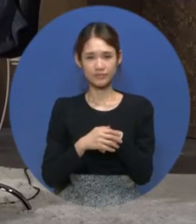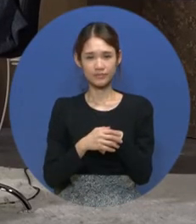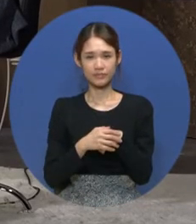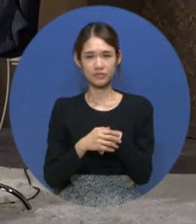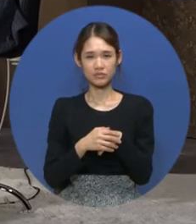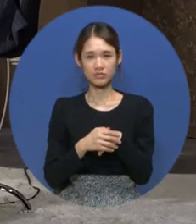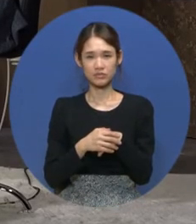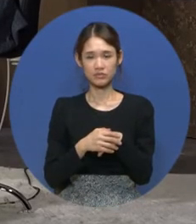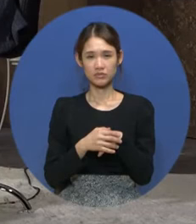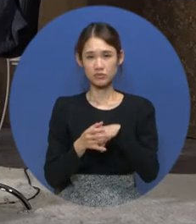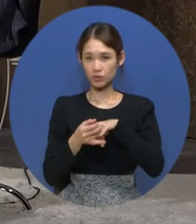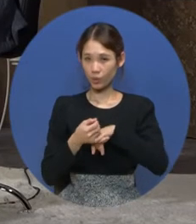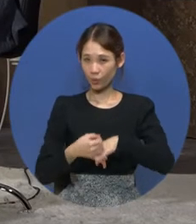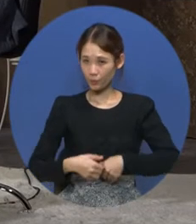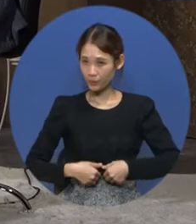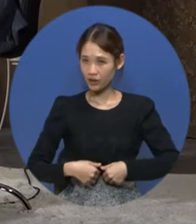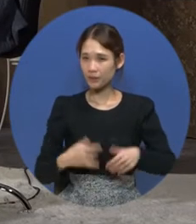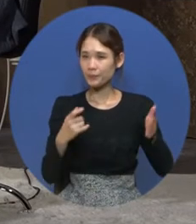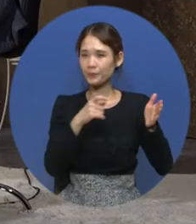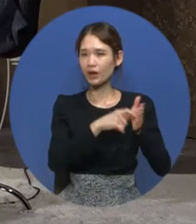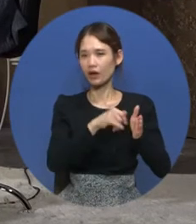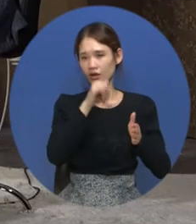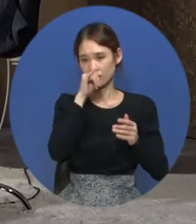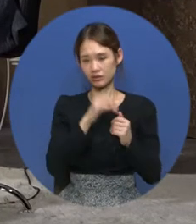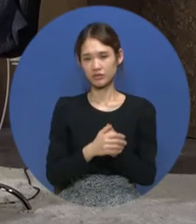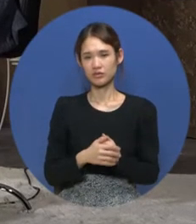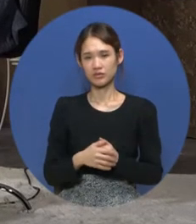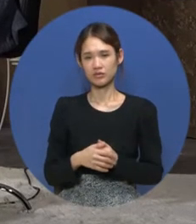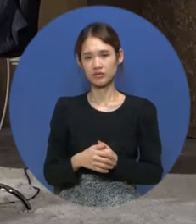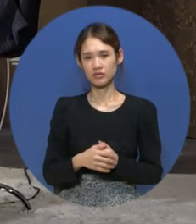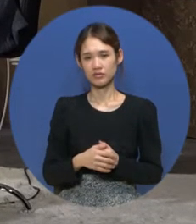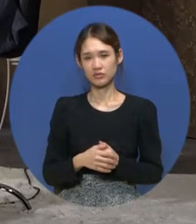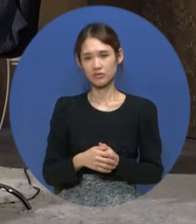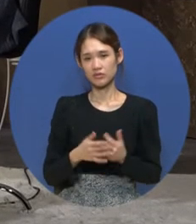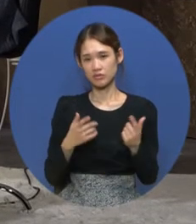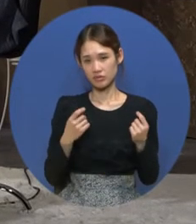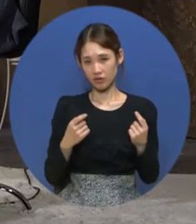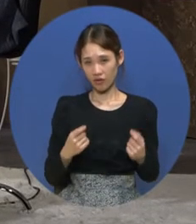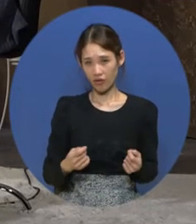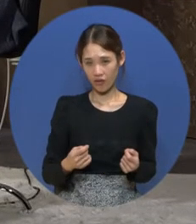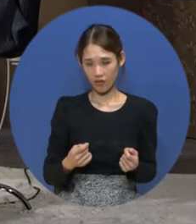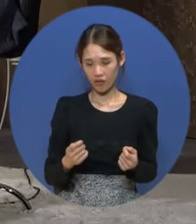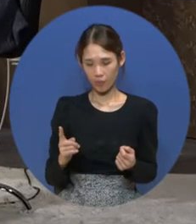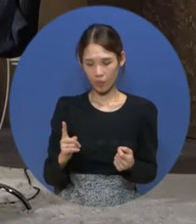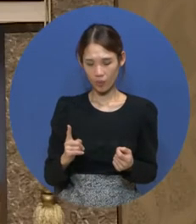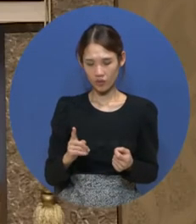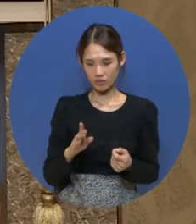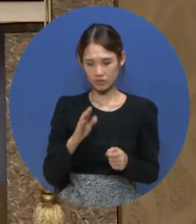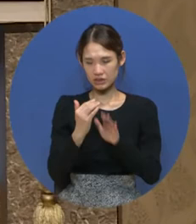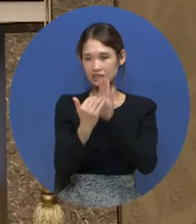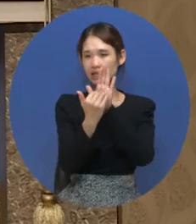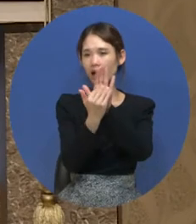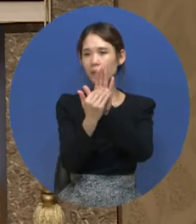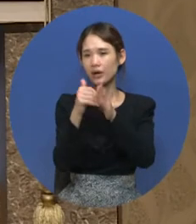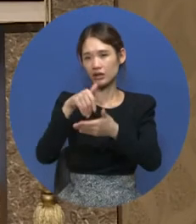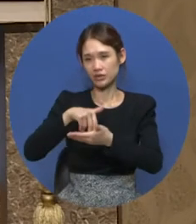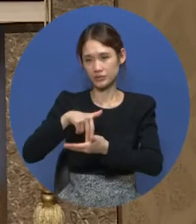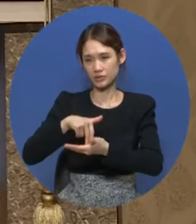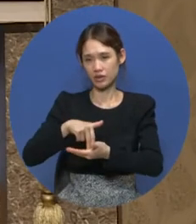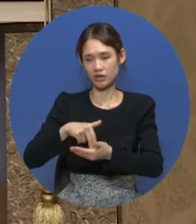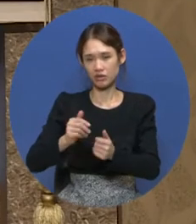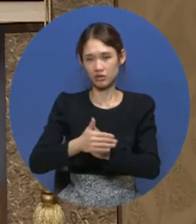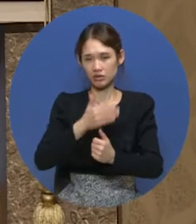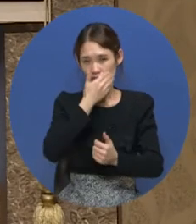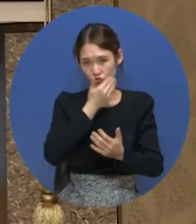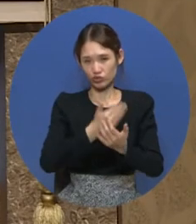예 그 필수적으로 전에 하게 되어 있죠 4 그런것들이 어떻게 보면은 예방적인 차원에서 중요한